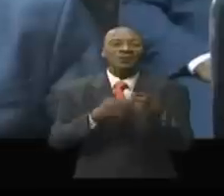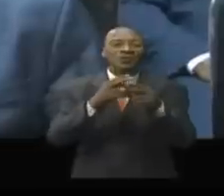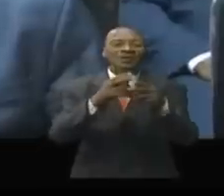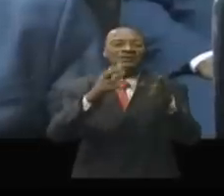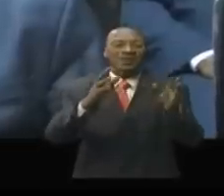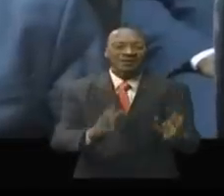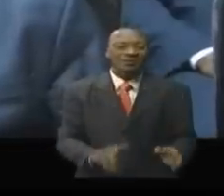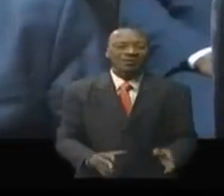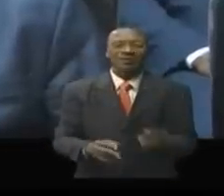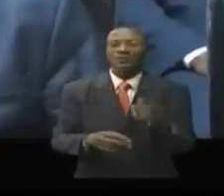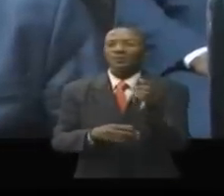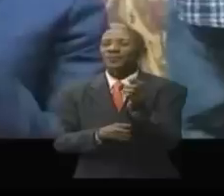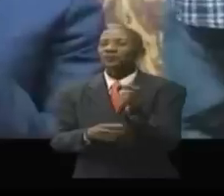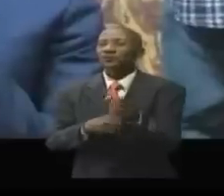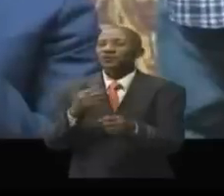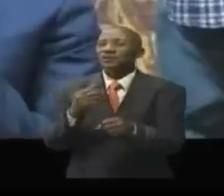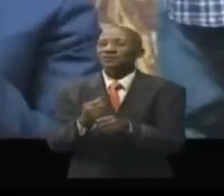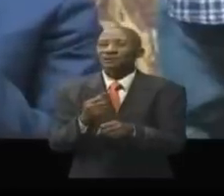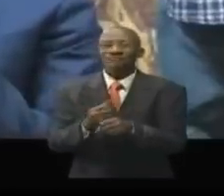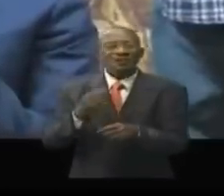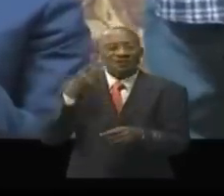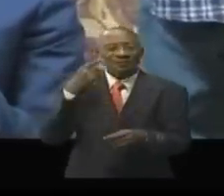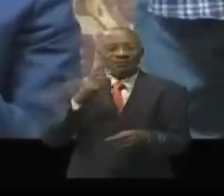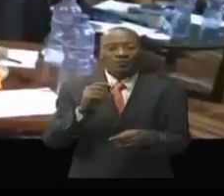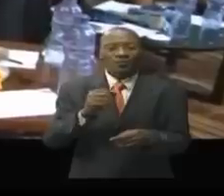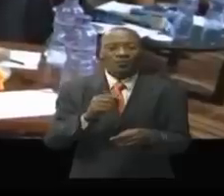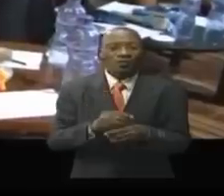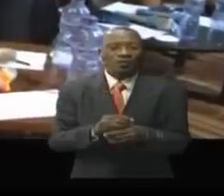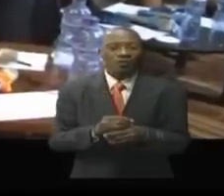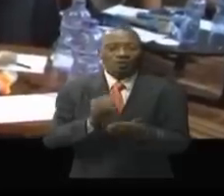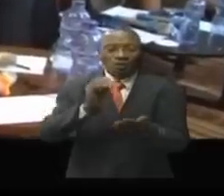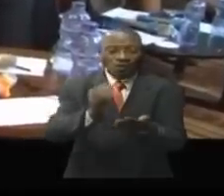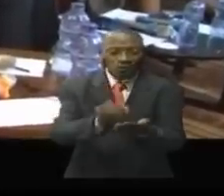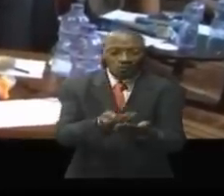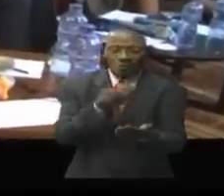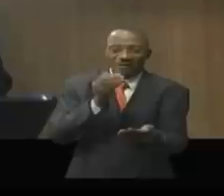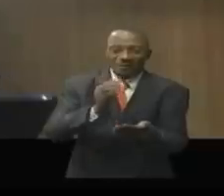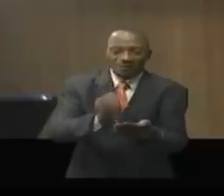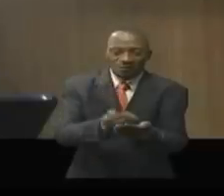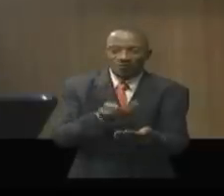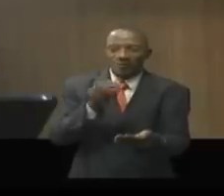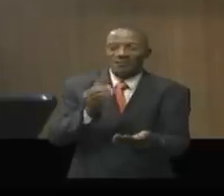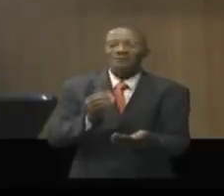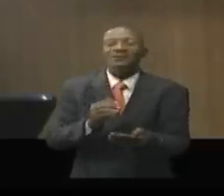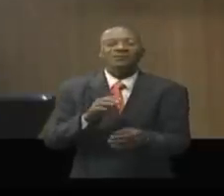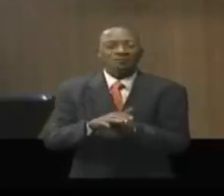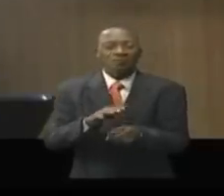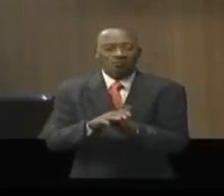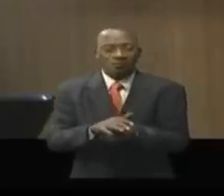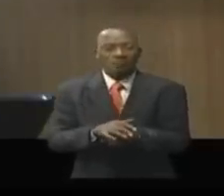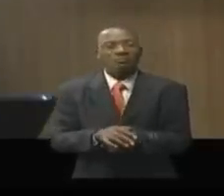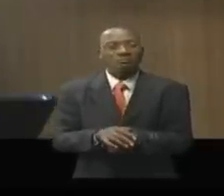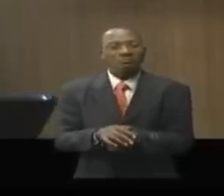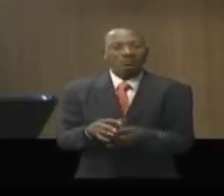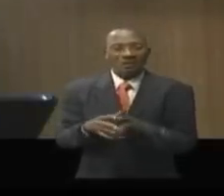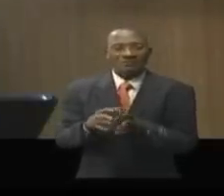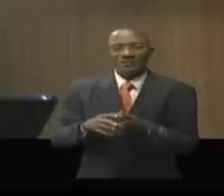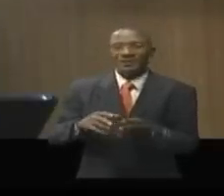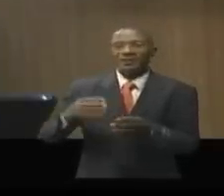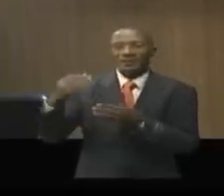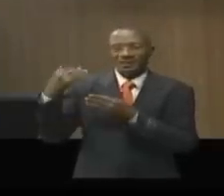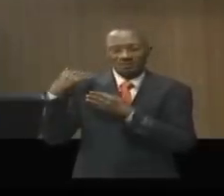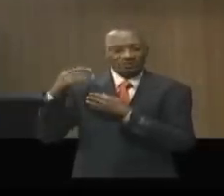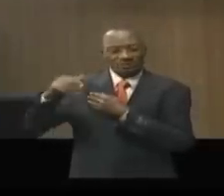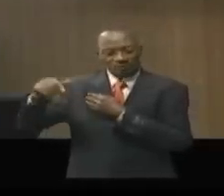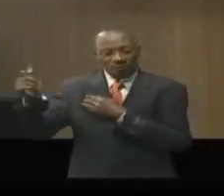du cobalt, aussi les experts et la société civile autour du gouvernement pour discuter sur la transition